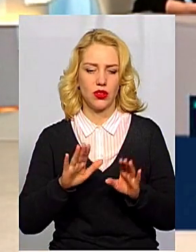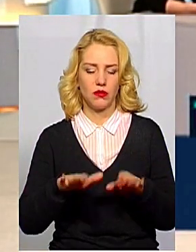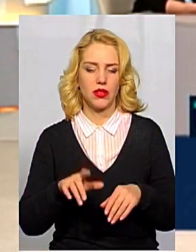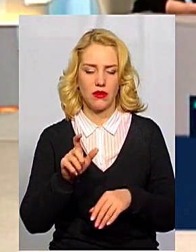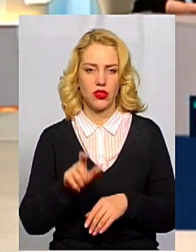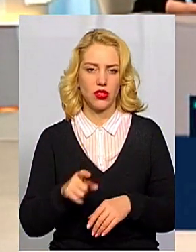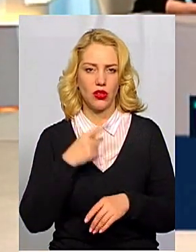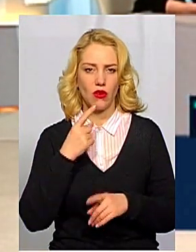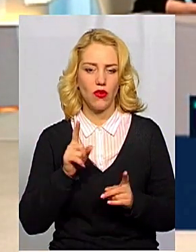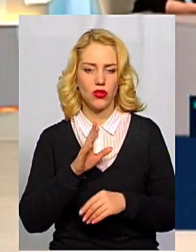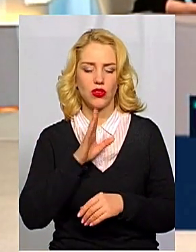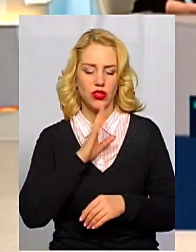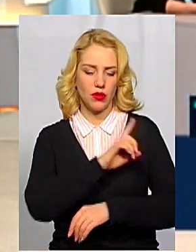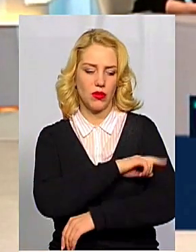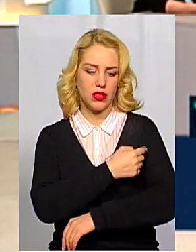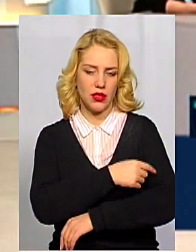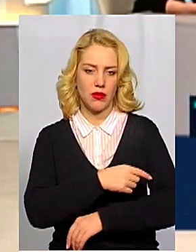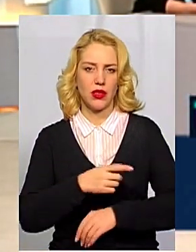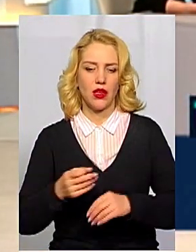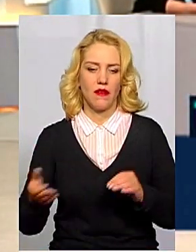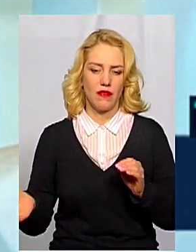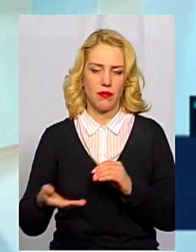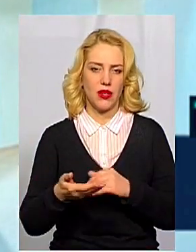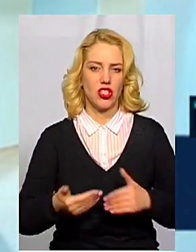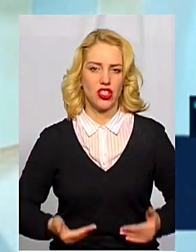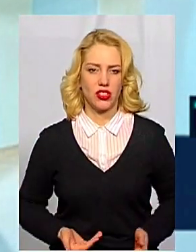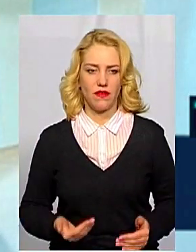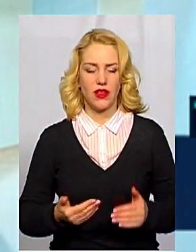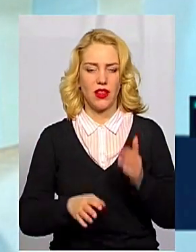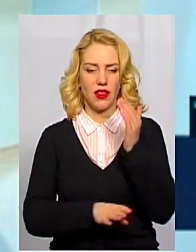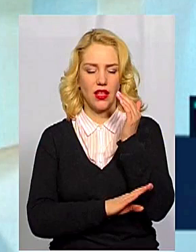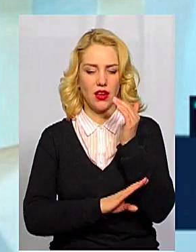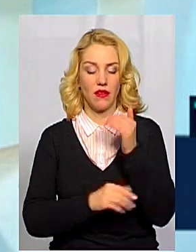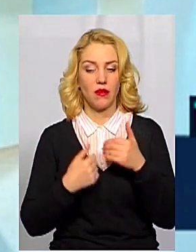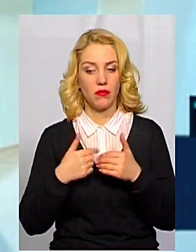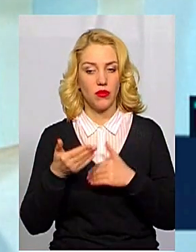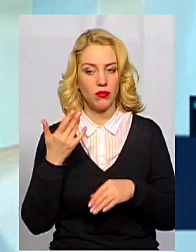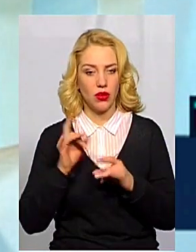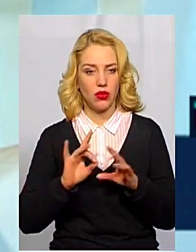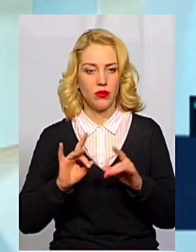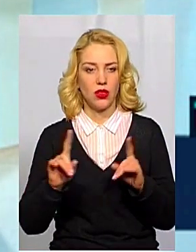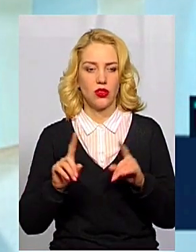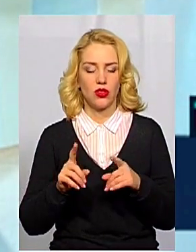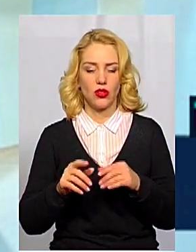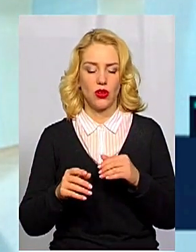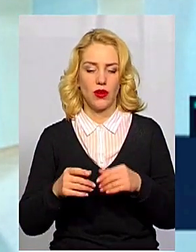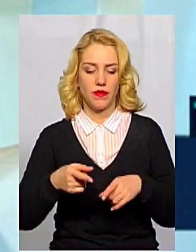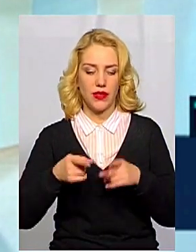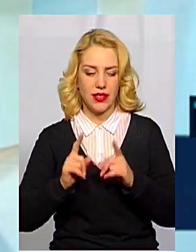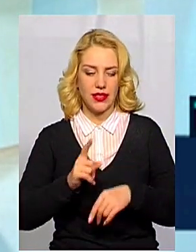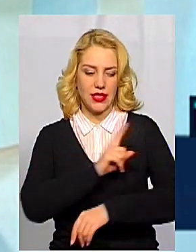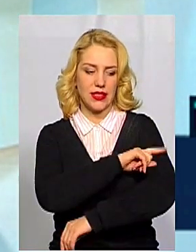каже, що при санітарній рубці вибираються живі дерева. Я вже в попередньому сюжеті розповідав про те, що при здійсненні санітарної